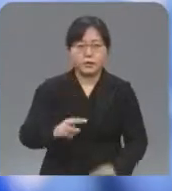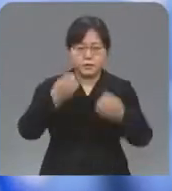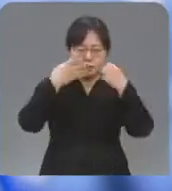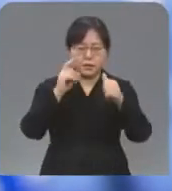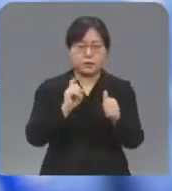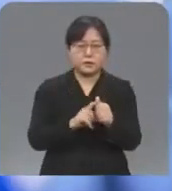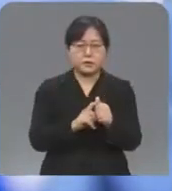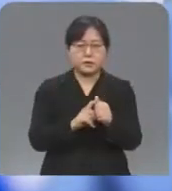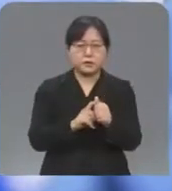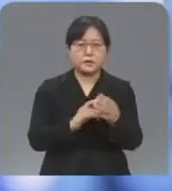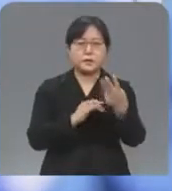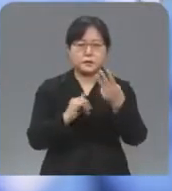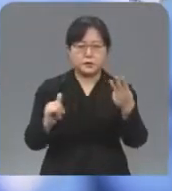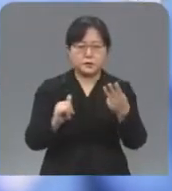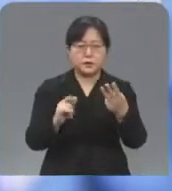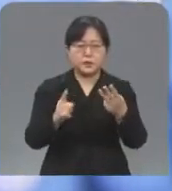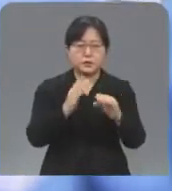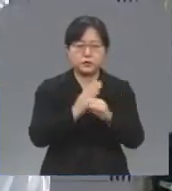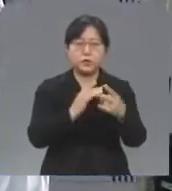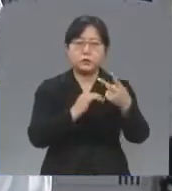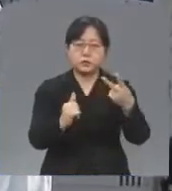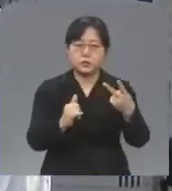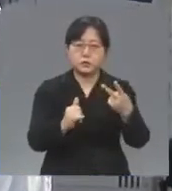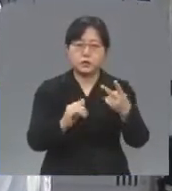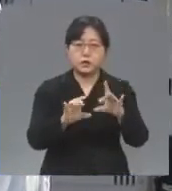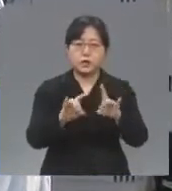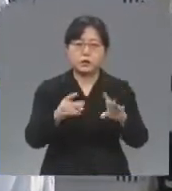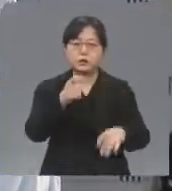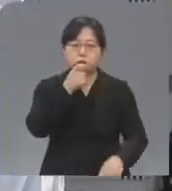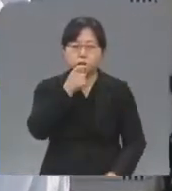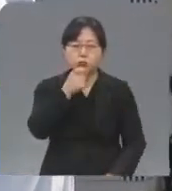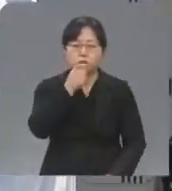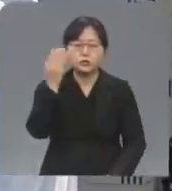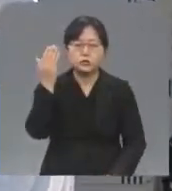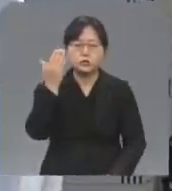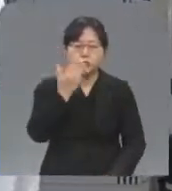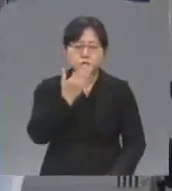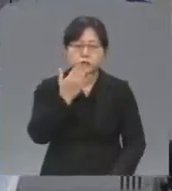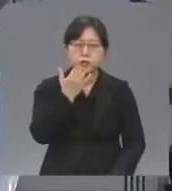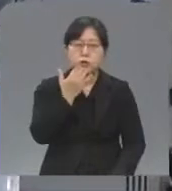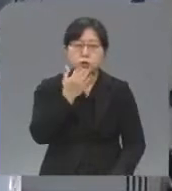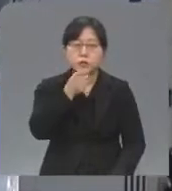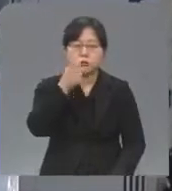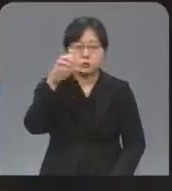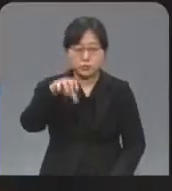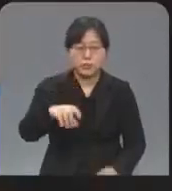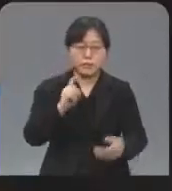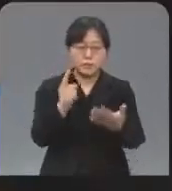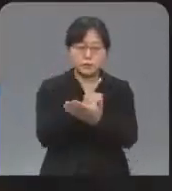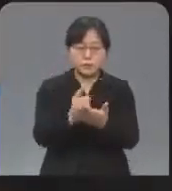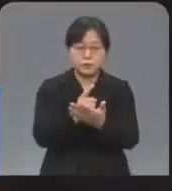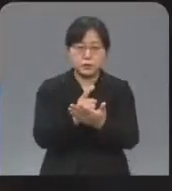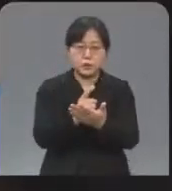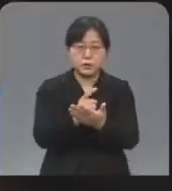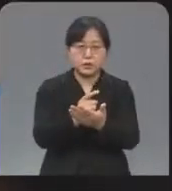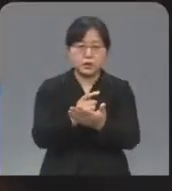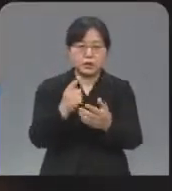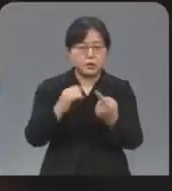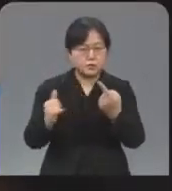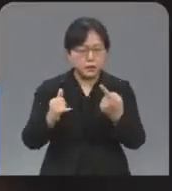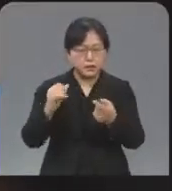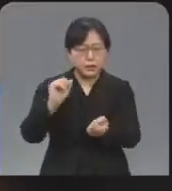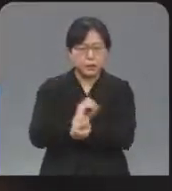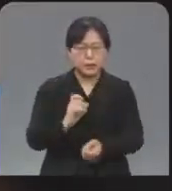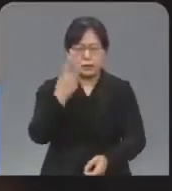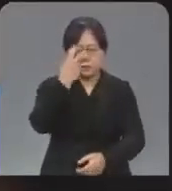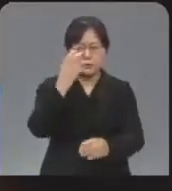신규 확진자는 3명으로 이 가운데 2명은 각각 서울과 수원 확진자 관련 접촉자이고 한 명에 대해서는 감염 경로를